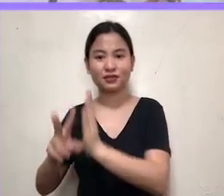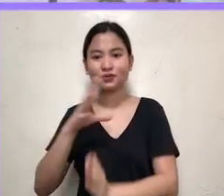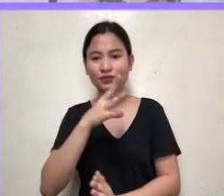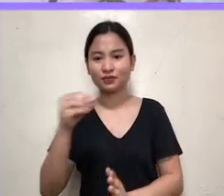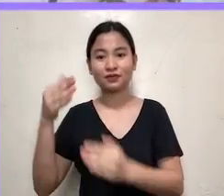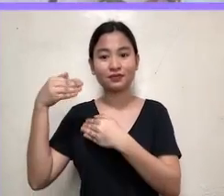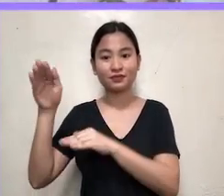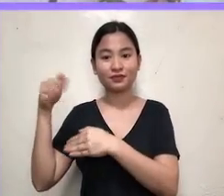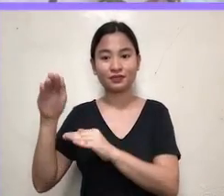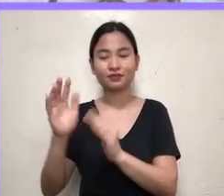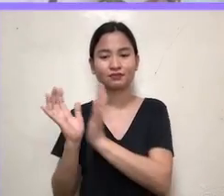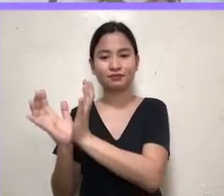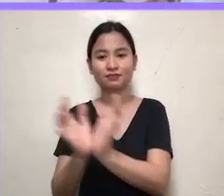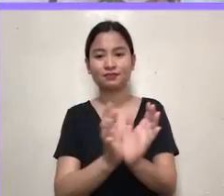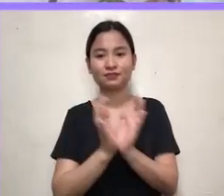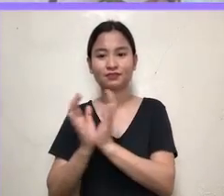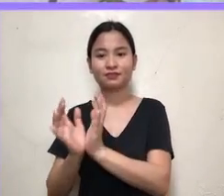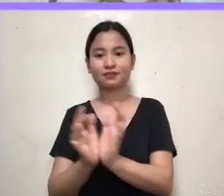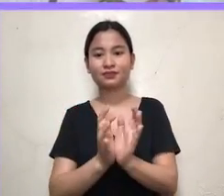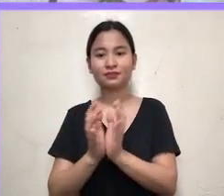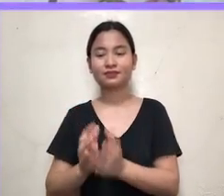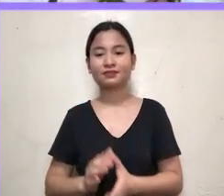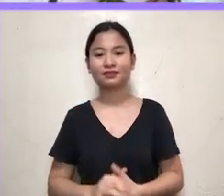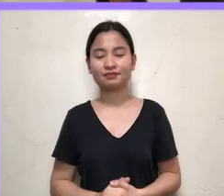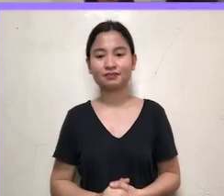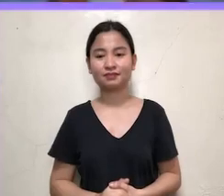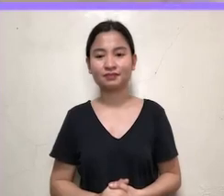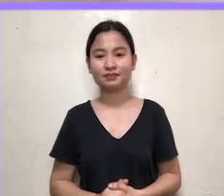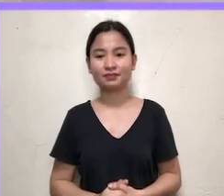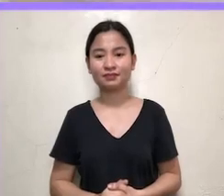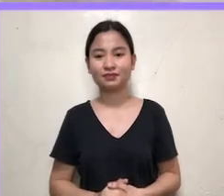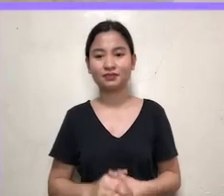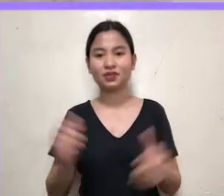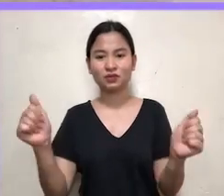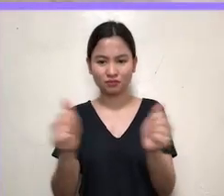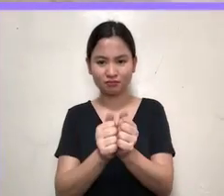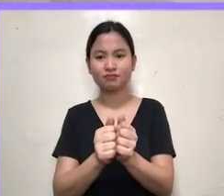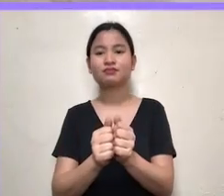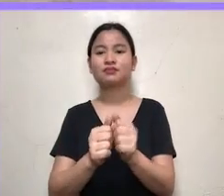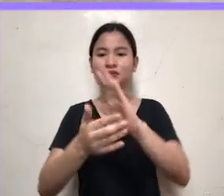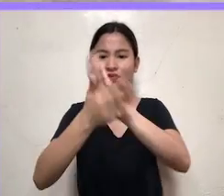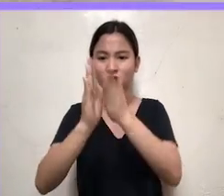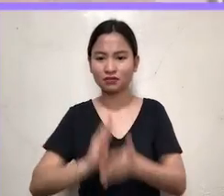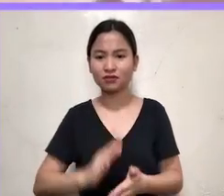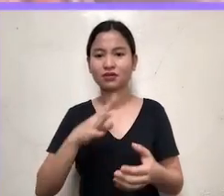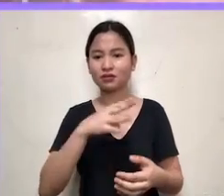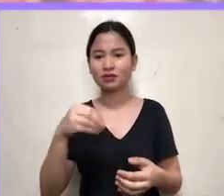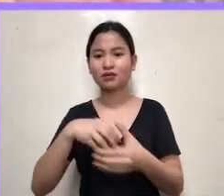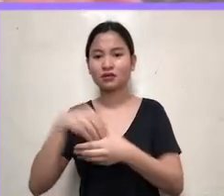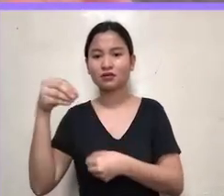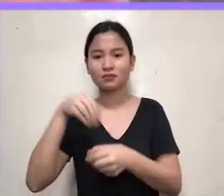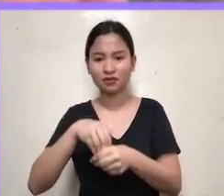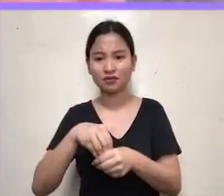kanayunan at katutubong pamayanan, kasama na dito ang pagkakaroon ng kapanatagan